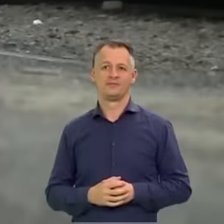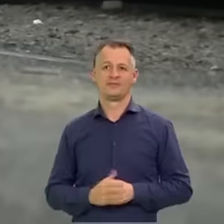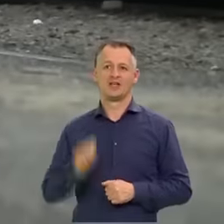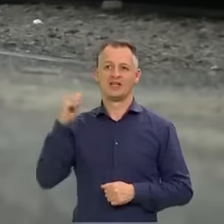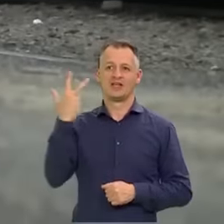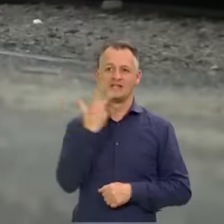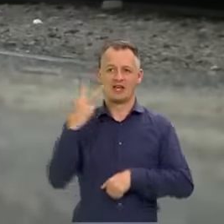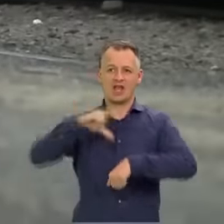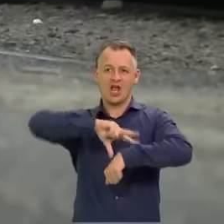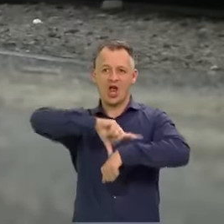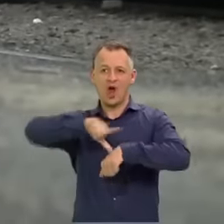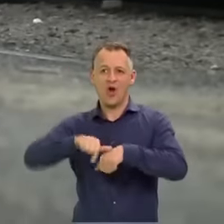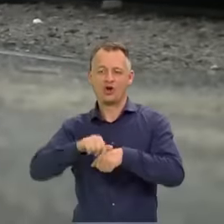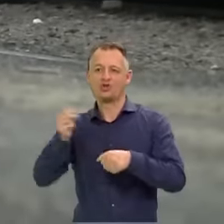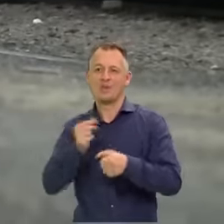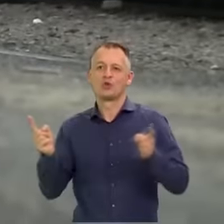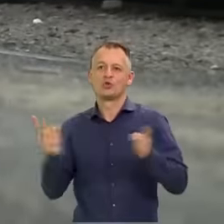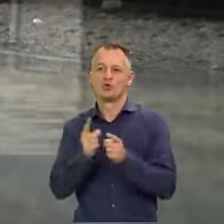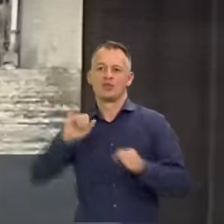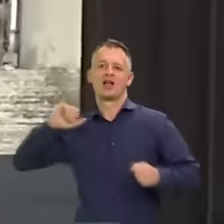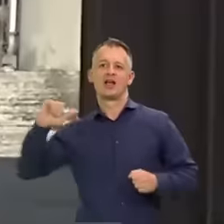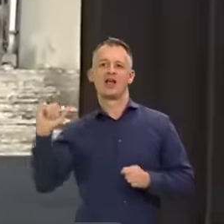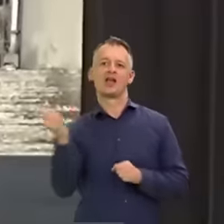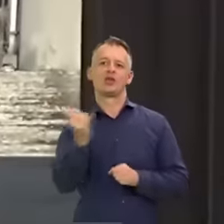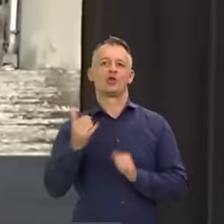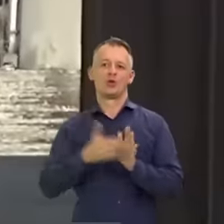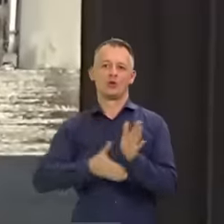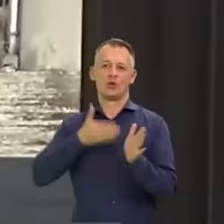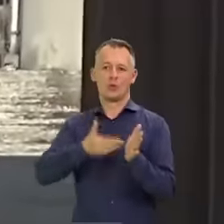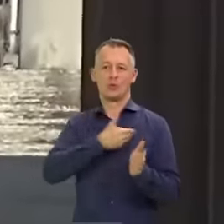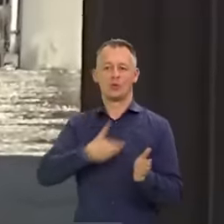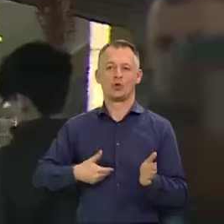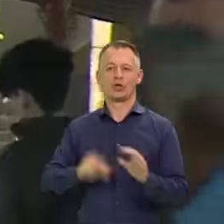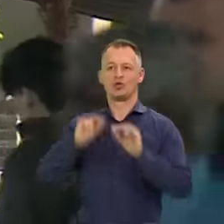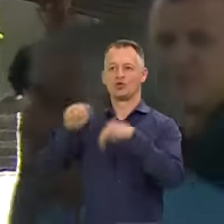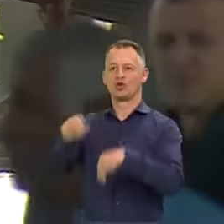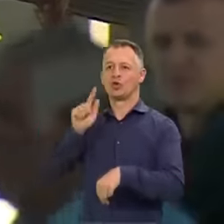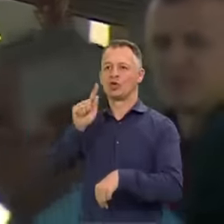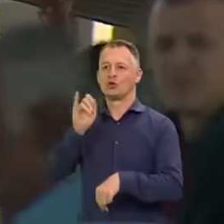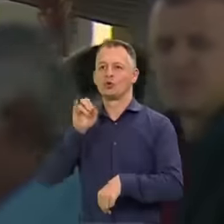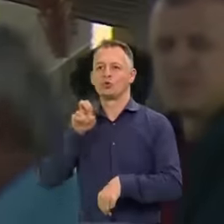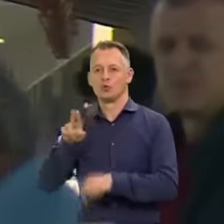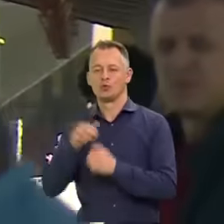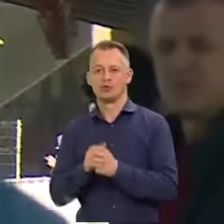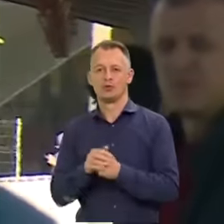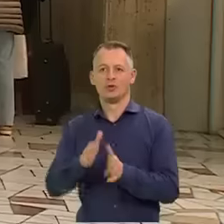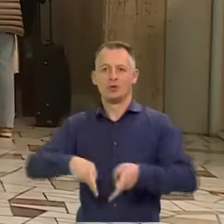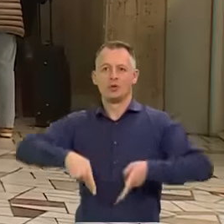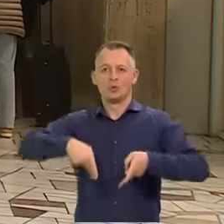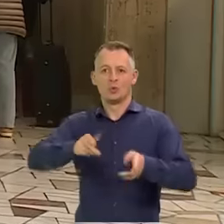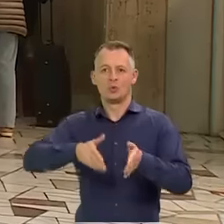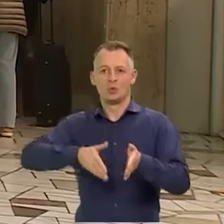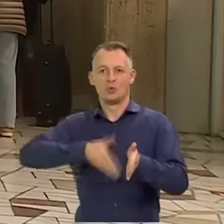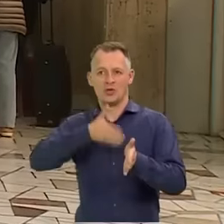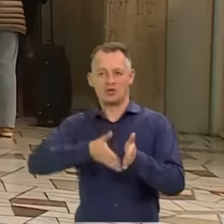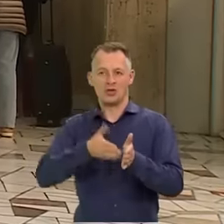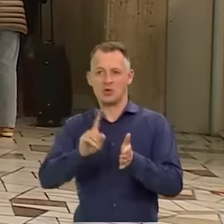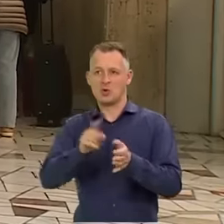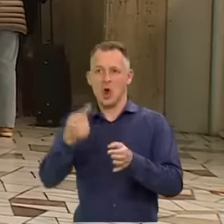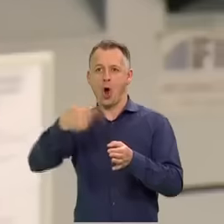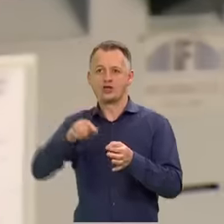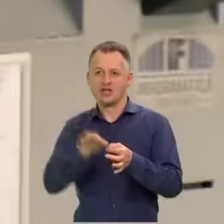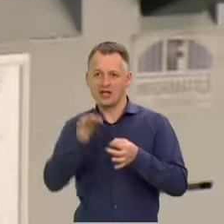3 ore durează astăzi cea mai scurtă călătorie cu trenul dintre București și Giurgiu. Deși calea ferată directă nu măsoară mai mult de 100 de